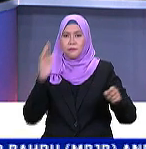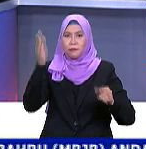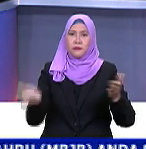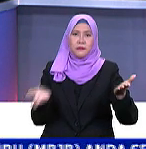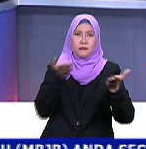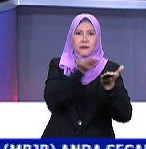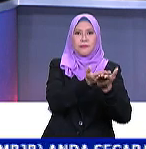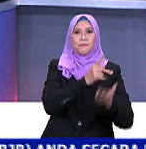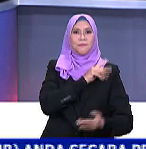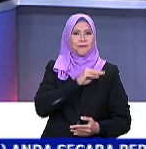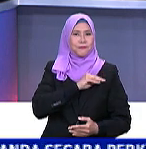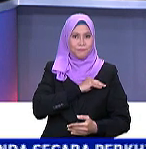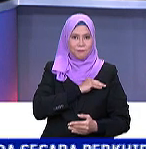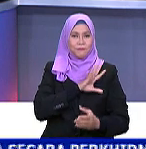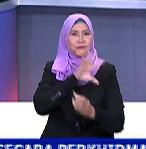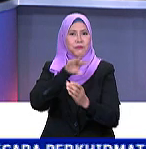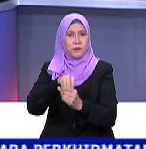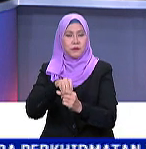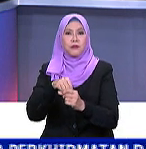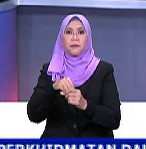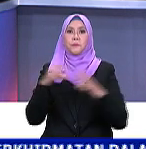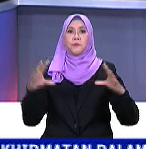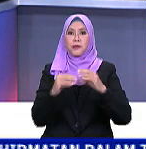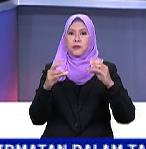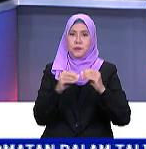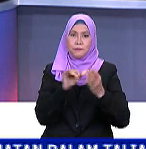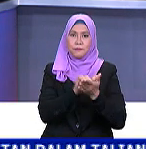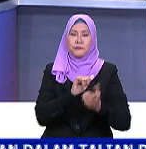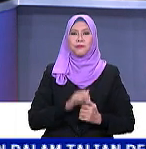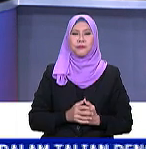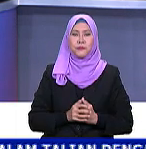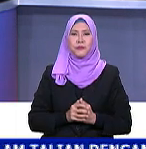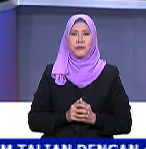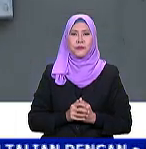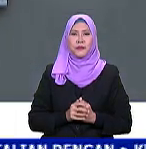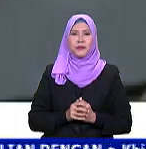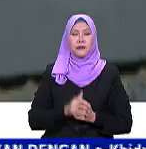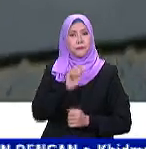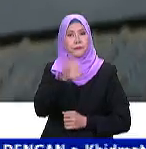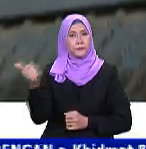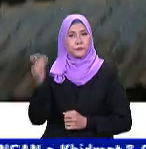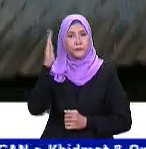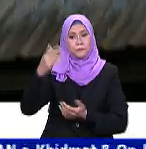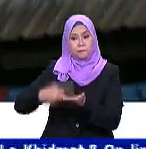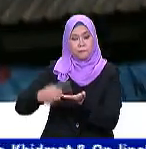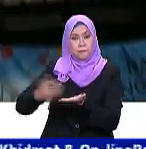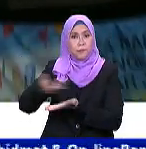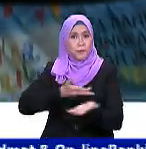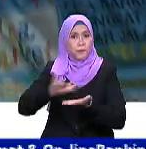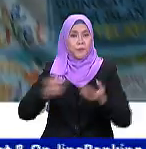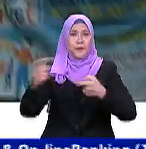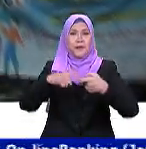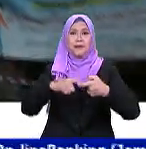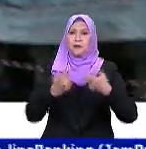dibentangkan kementerian-kementerian terlibat pada mesyuarat itu. Selain itu, antara perkara yang akan turut dibincangkan adalah